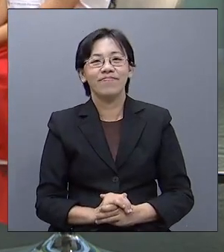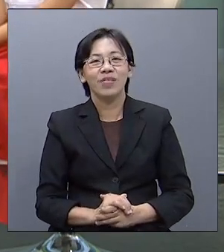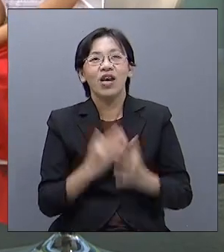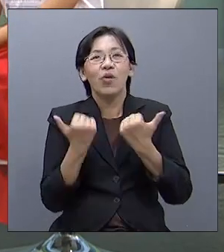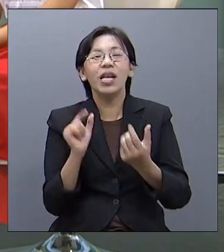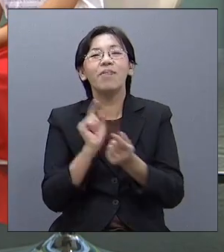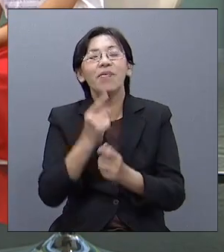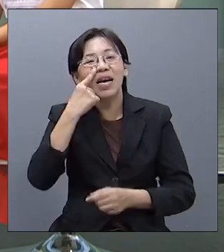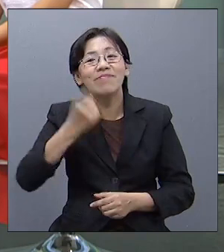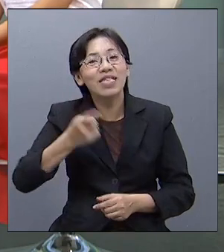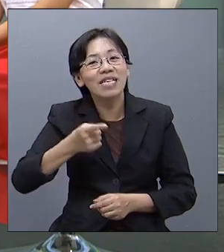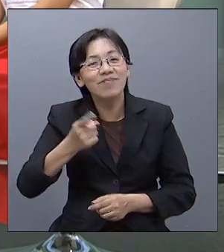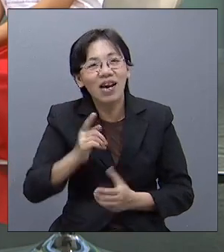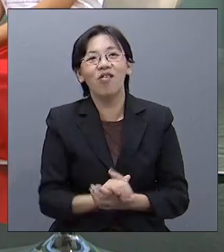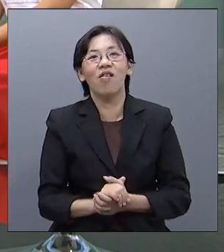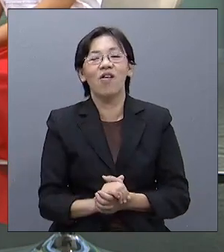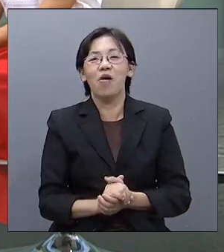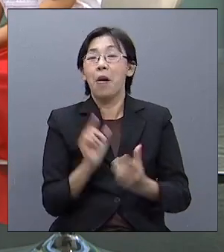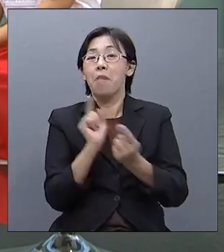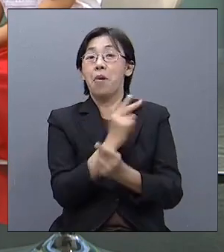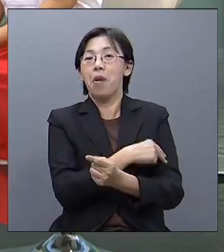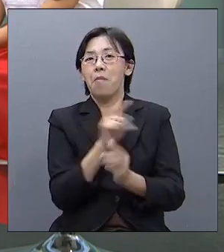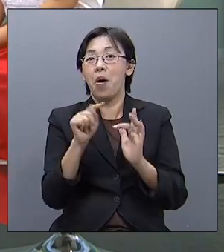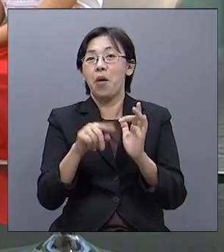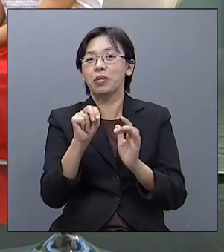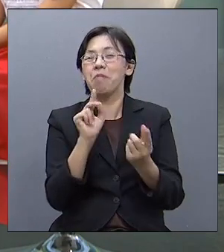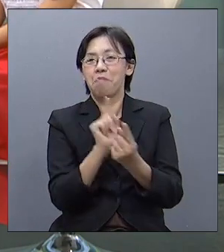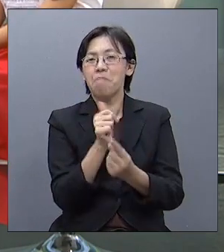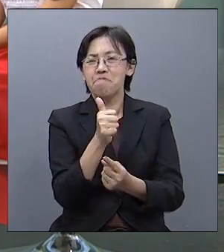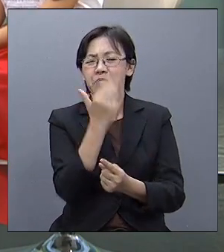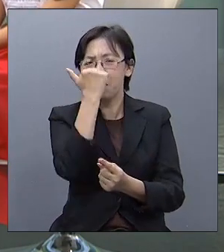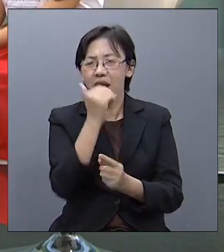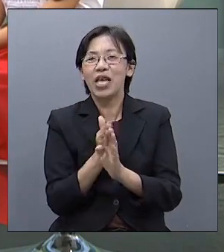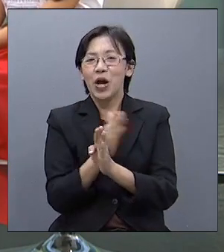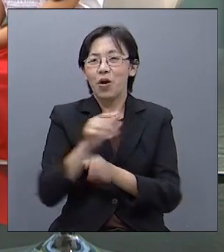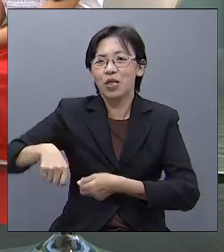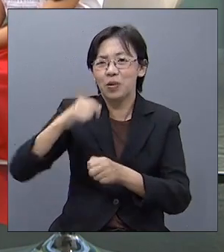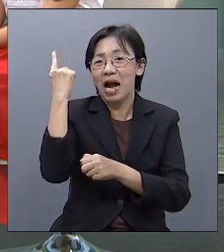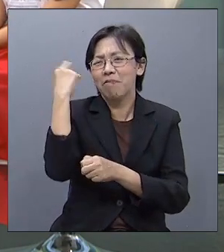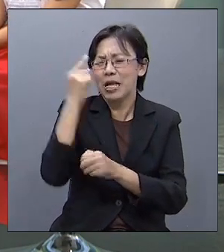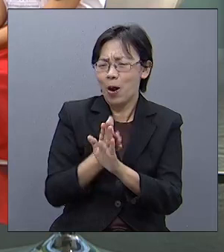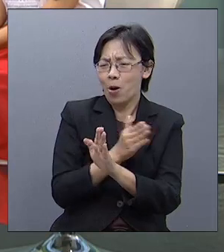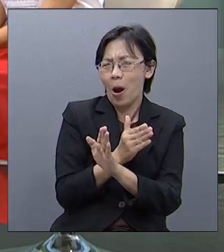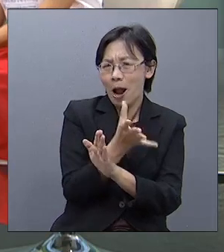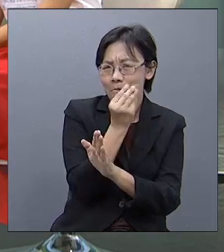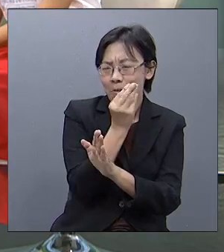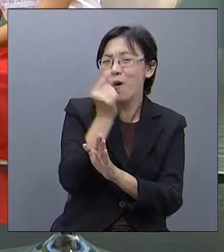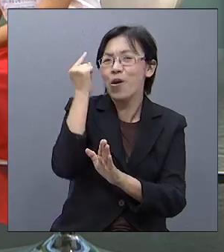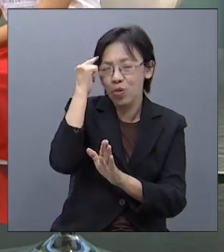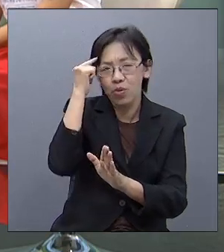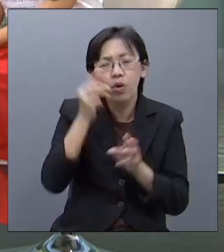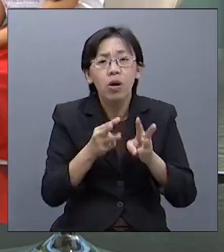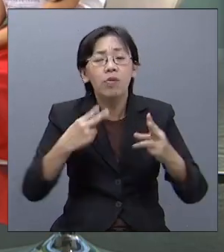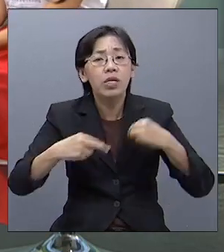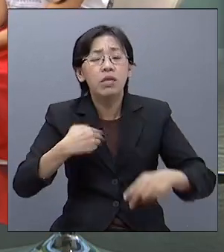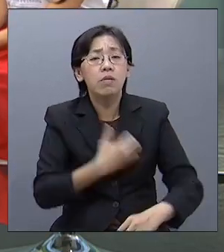จอกันอีกแล้วนะครับคือดีแล้วได้เจอหมอต้นก่อนที่จะไปเที่ยวสงกรานต ์ หมอต้นครับอยากจะถามหมอต้นในเรื่องของการดูแลตัวเองในช่วง